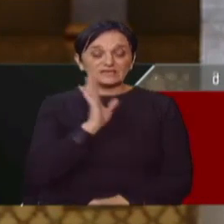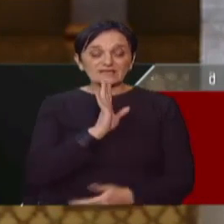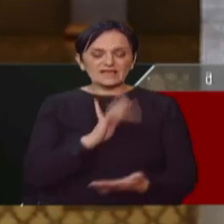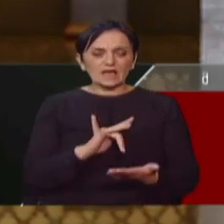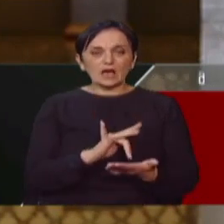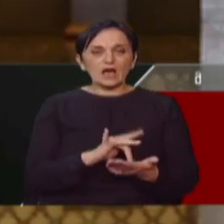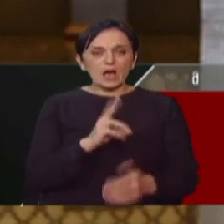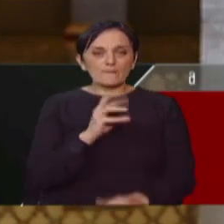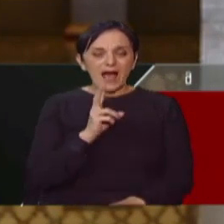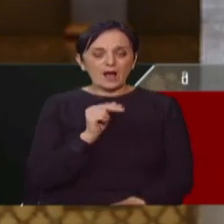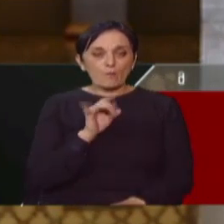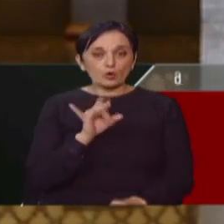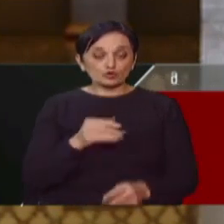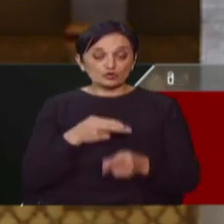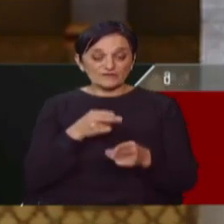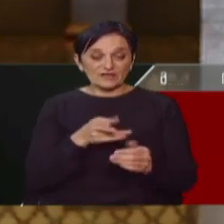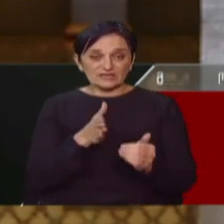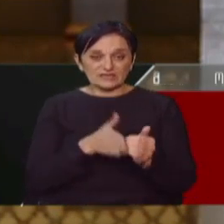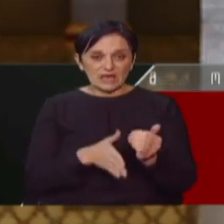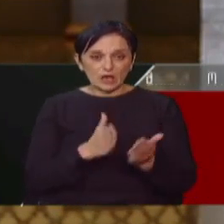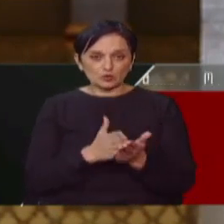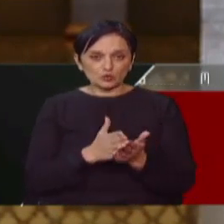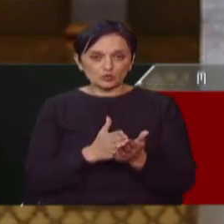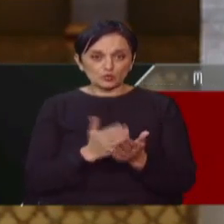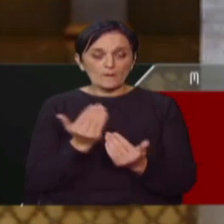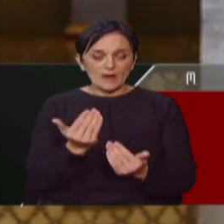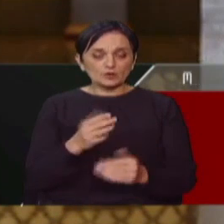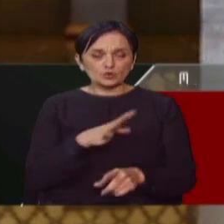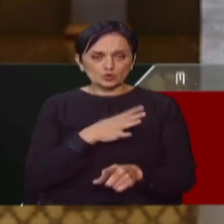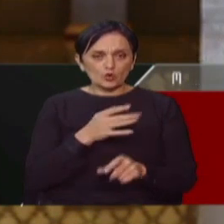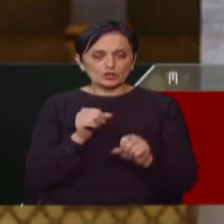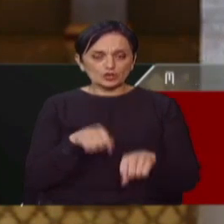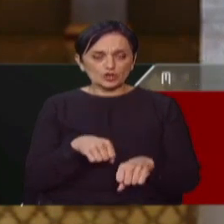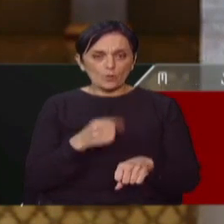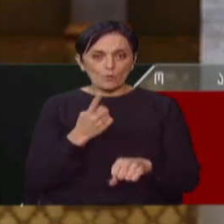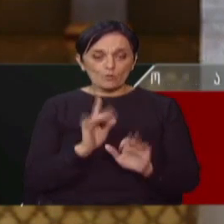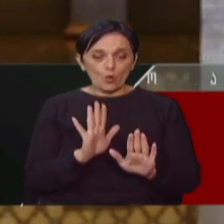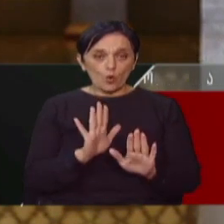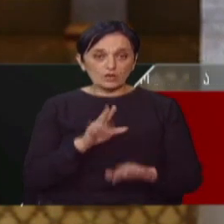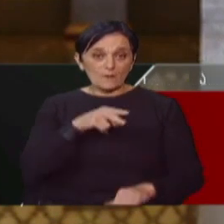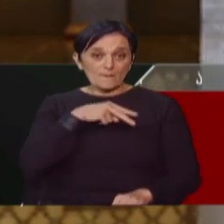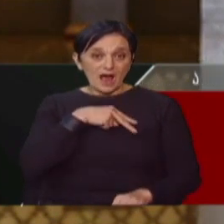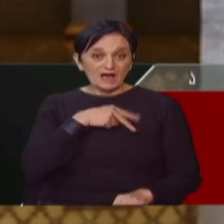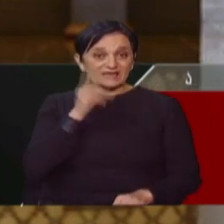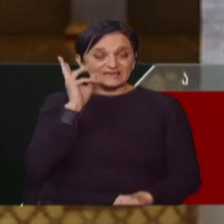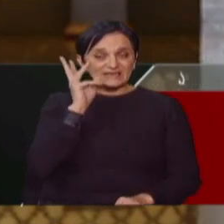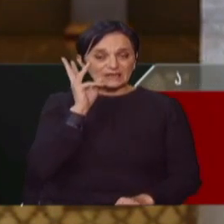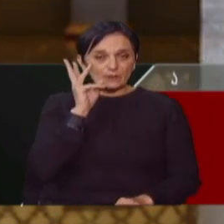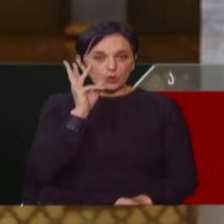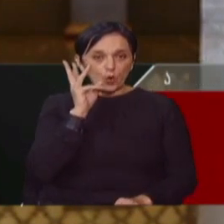დედაქალაქში მაკა ბოჭორიშვილის ვიზიტი დასრულებულია. მას ჰქონდა შესაძლებლობა, რომ არამხოლოდ საკანონმდებლო ან